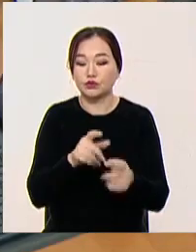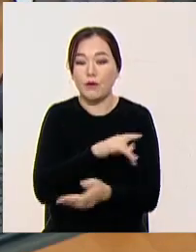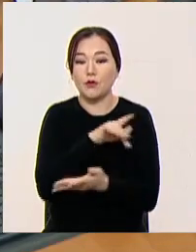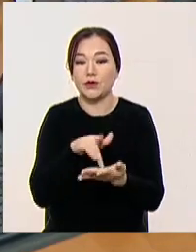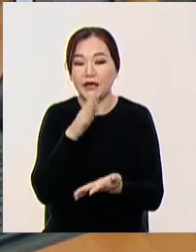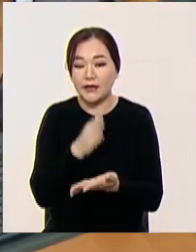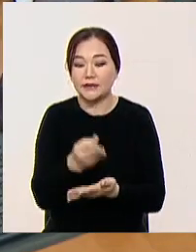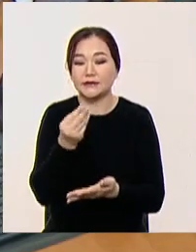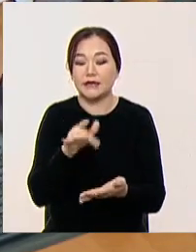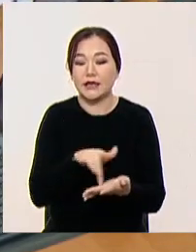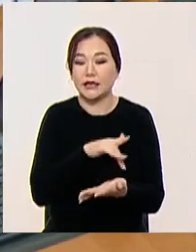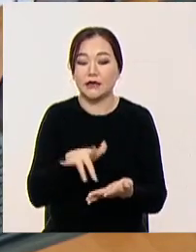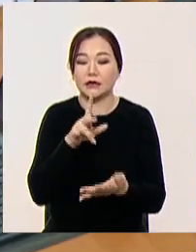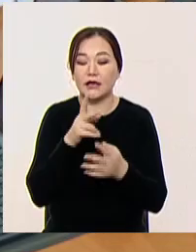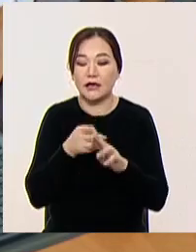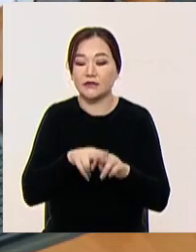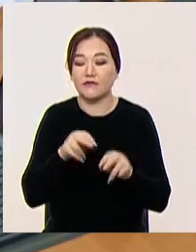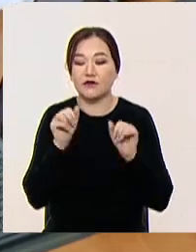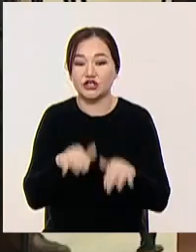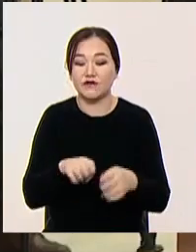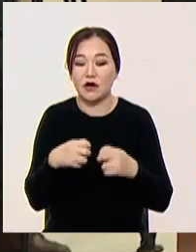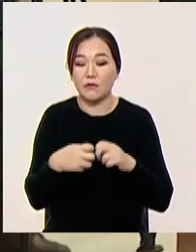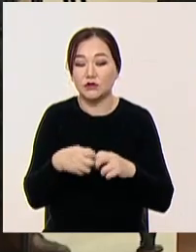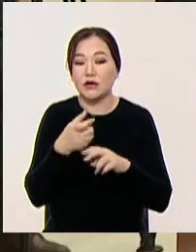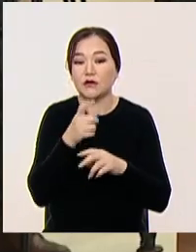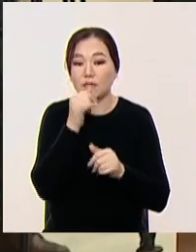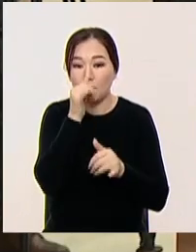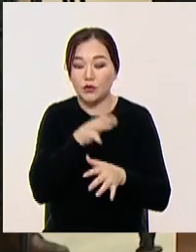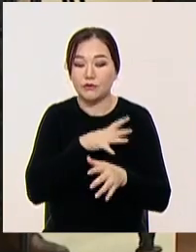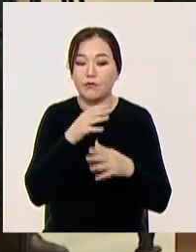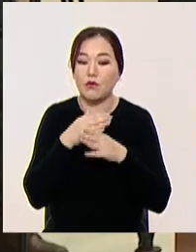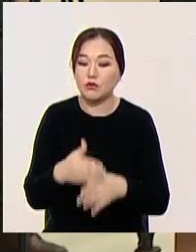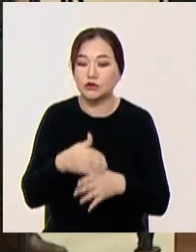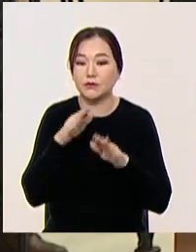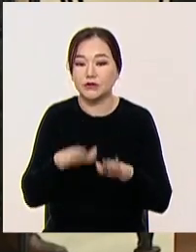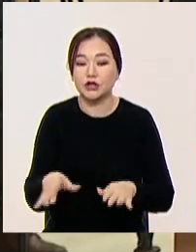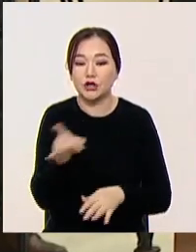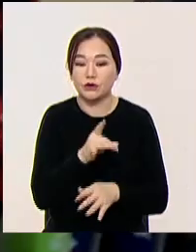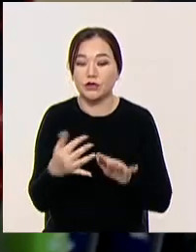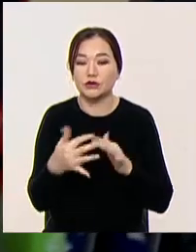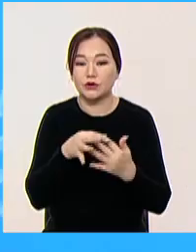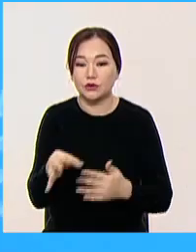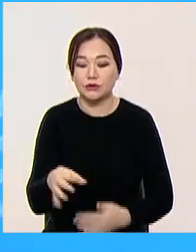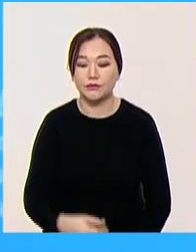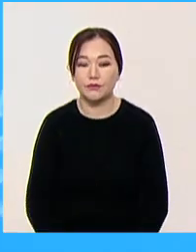есть средства в бюджете для решения этих вопросов, но сейчас они не могут быть донорами бюджета регионов и сел.